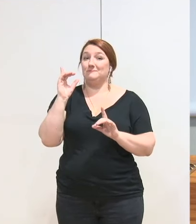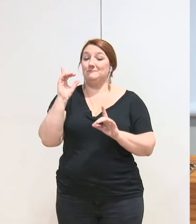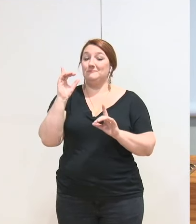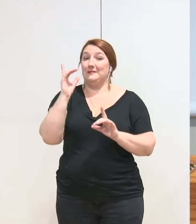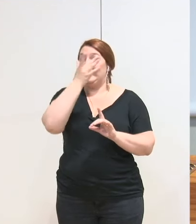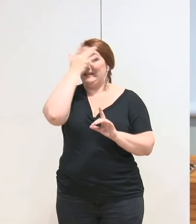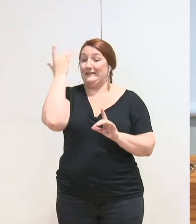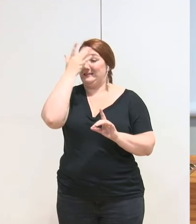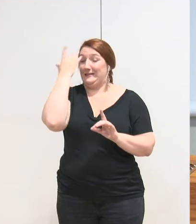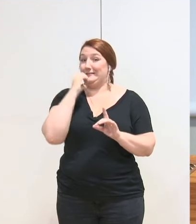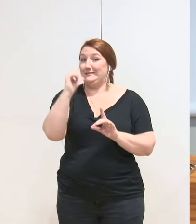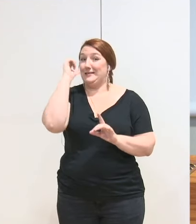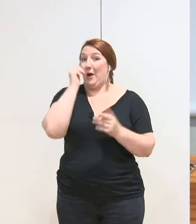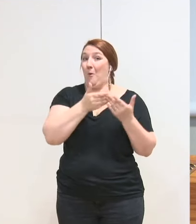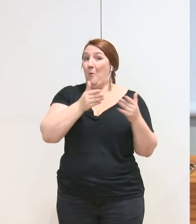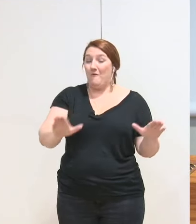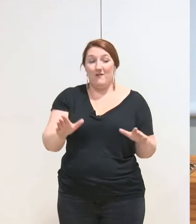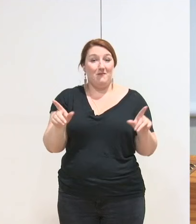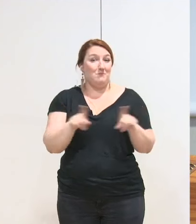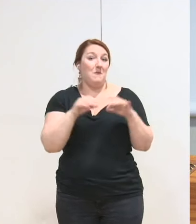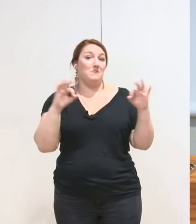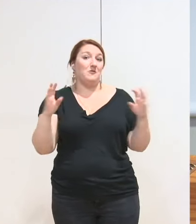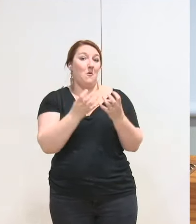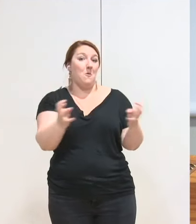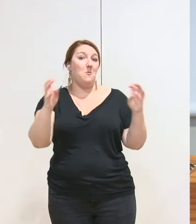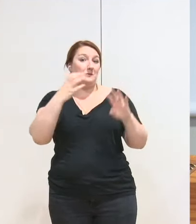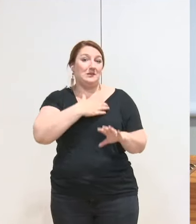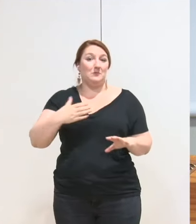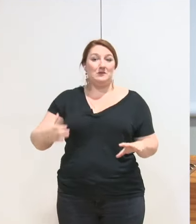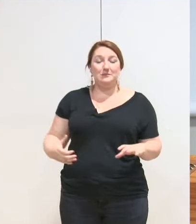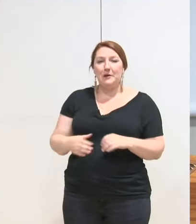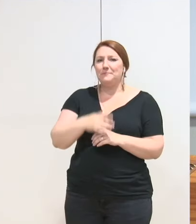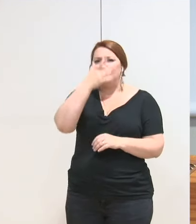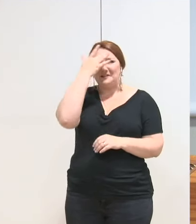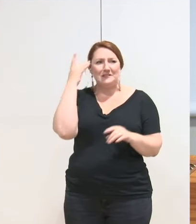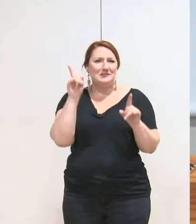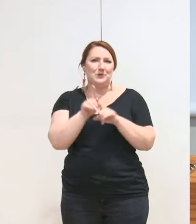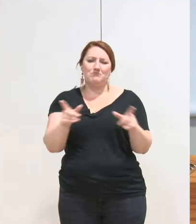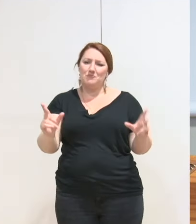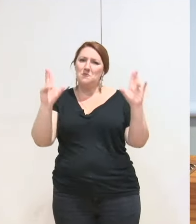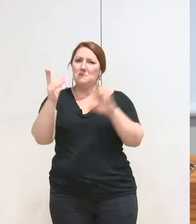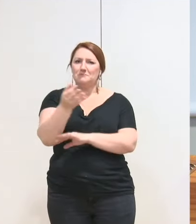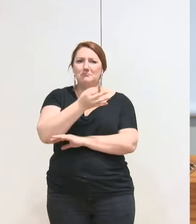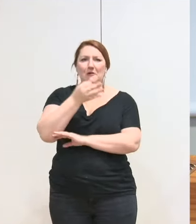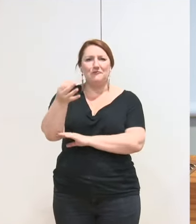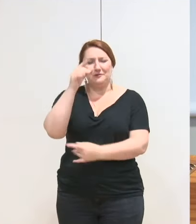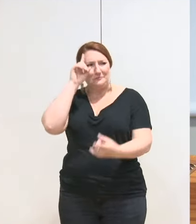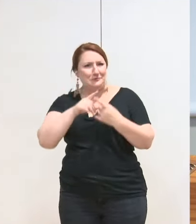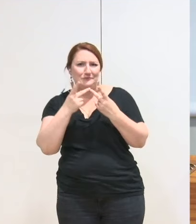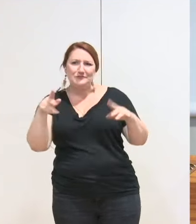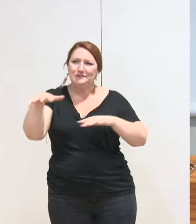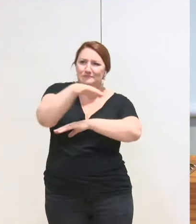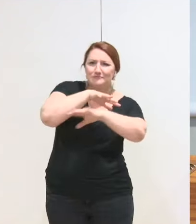à Grenoble c'est une saison privilégiée pour redécouvrir et réinventer la ville ses espaces publics ses lieux